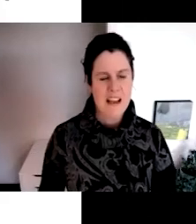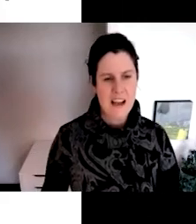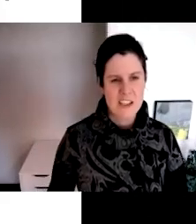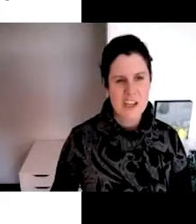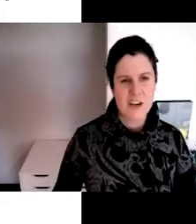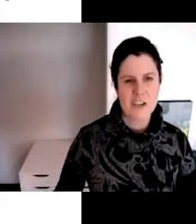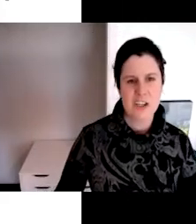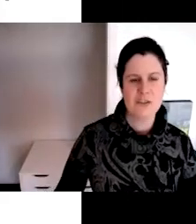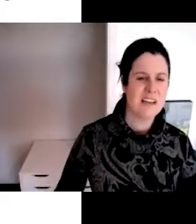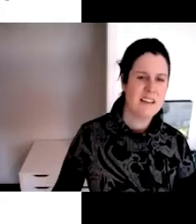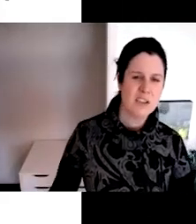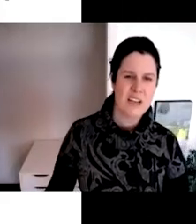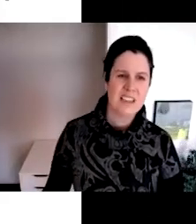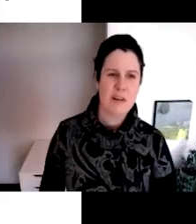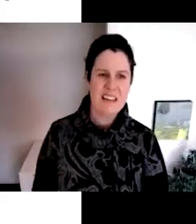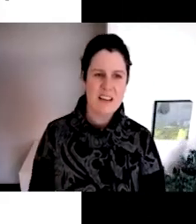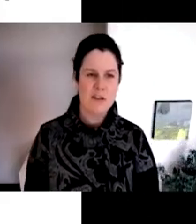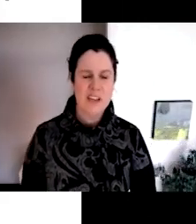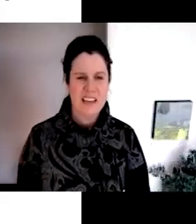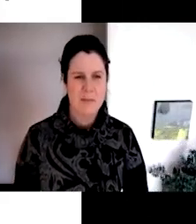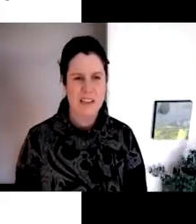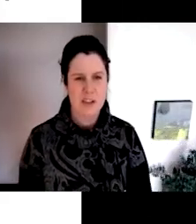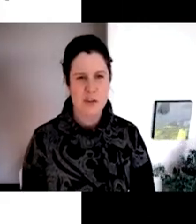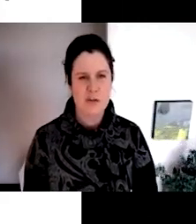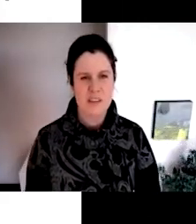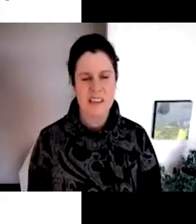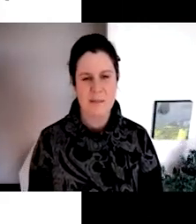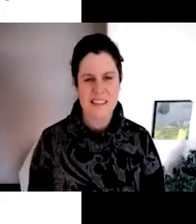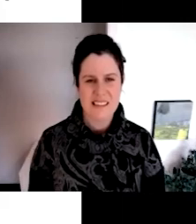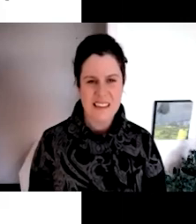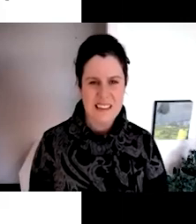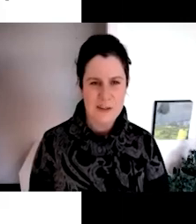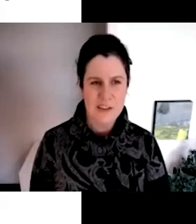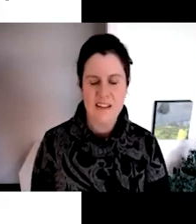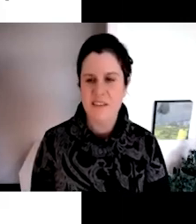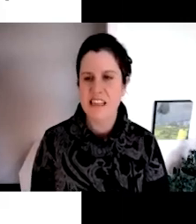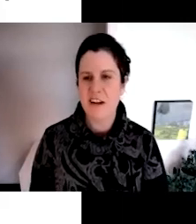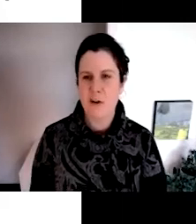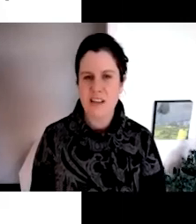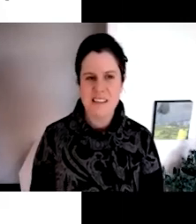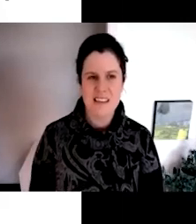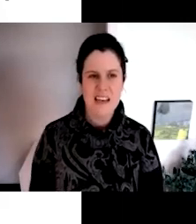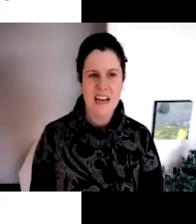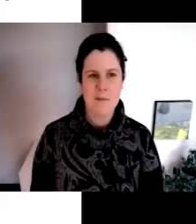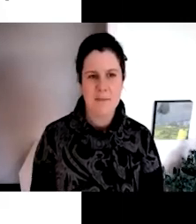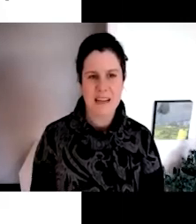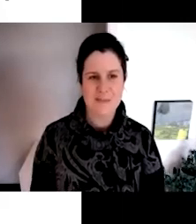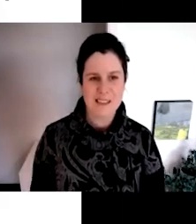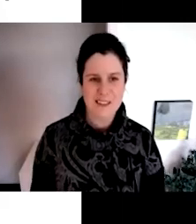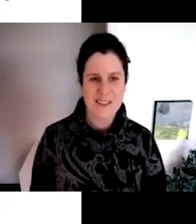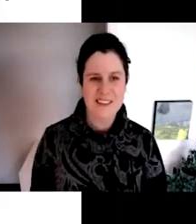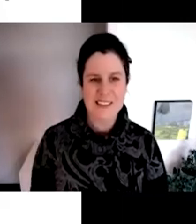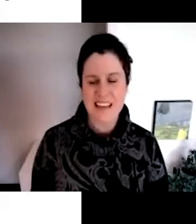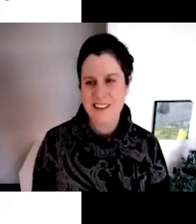par ailleurs la Charte de recherche du Canada sur la citoyenneté culturelle des personnes sourdes et les pratiques d'équité culturelle vise à favoriser la pleine